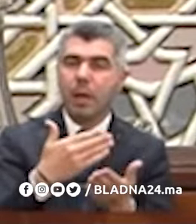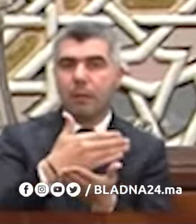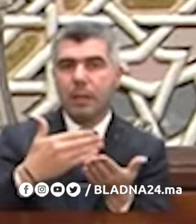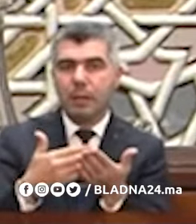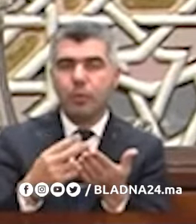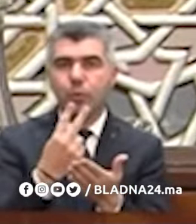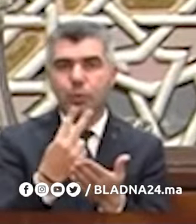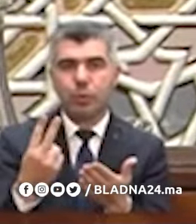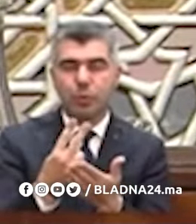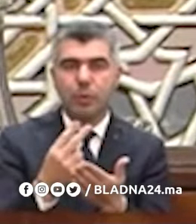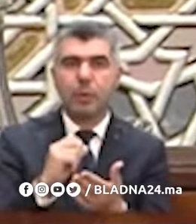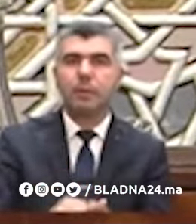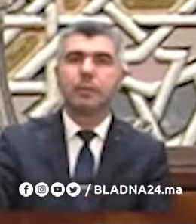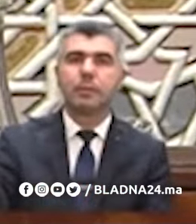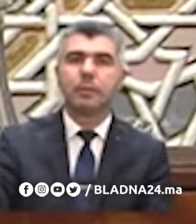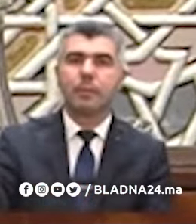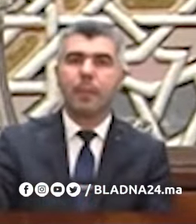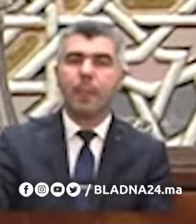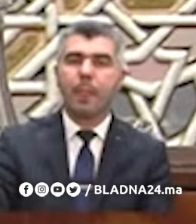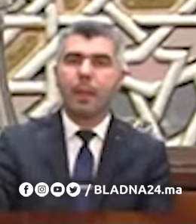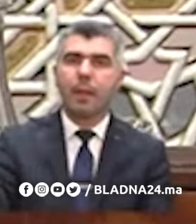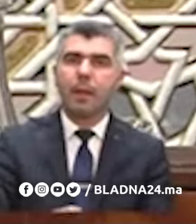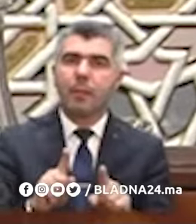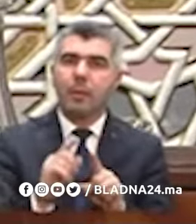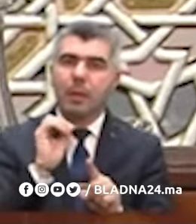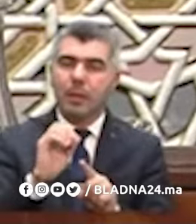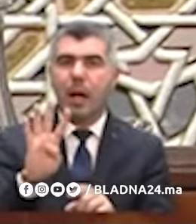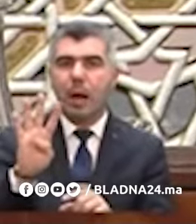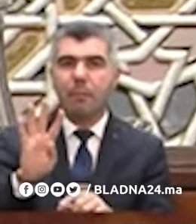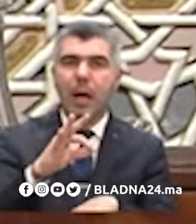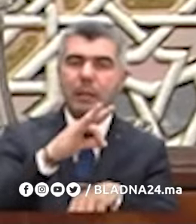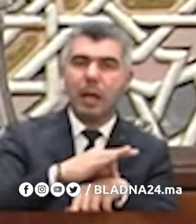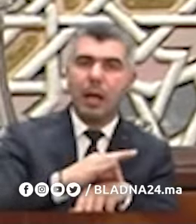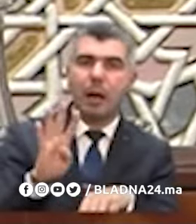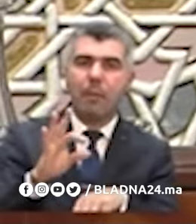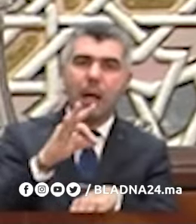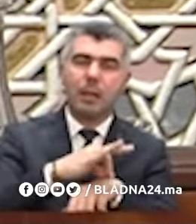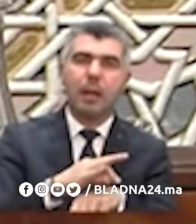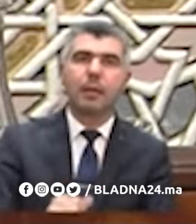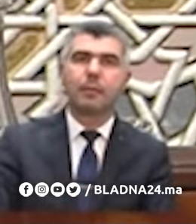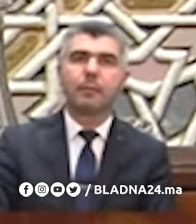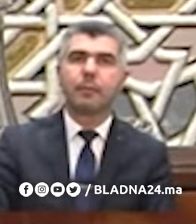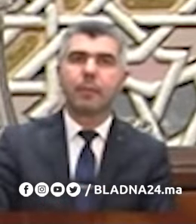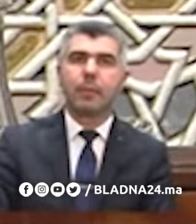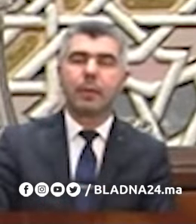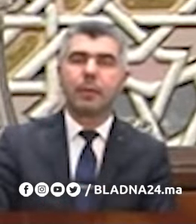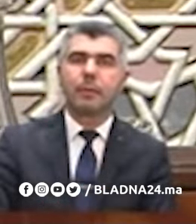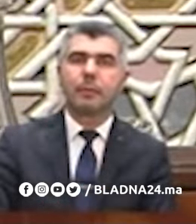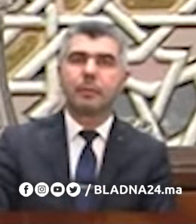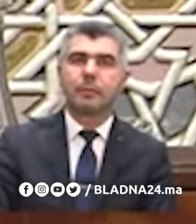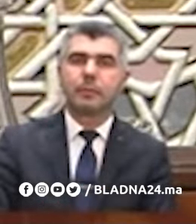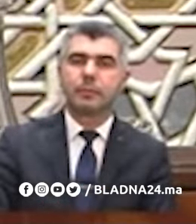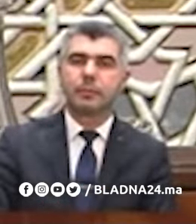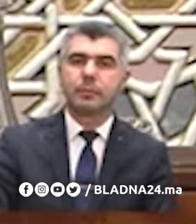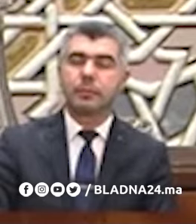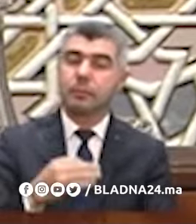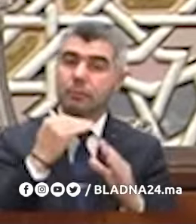قلنا غندخلوا بجوج بينا أنا والأستاذة شفيقة، أنا 4 دقائق وهي 4 دقائق. علمنا